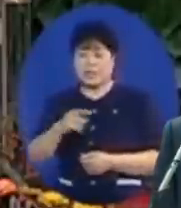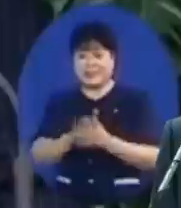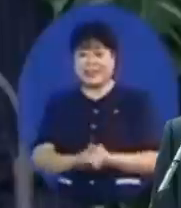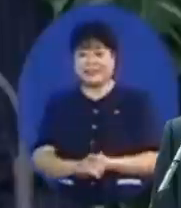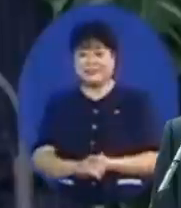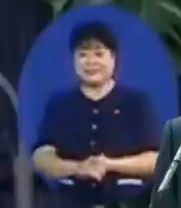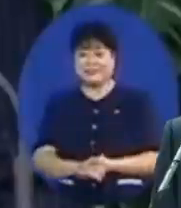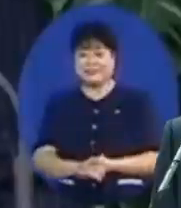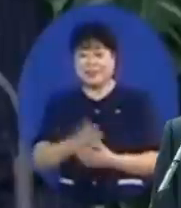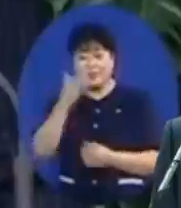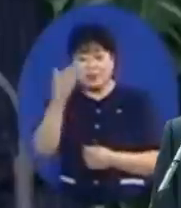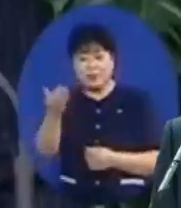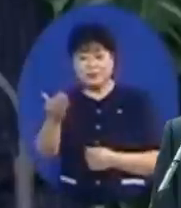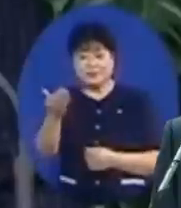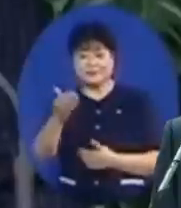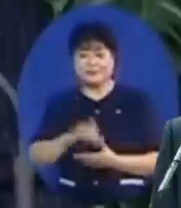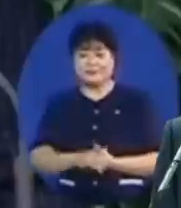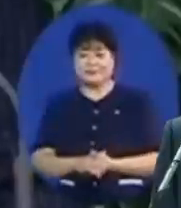불렀었습니다. 여러분